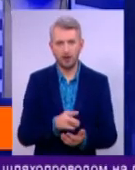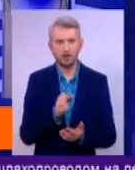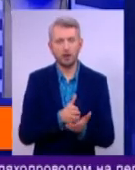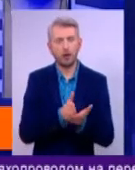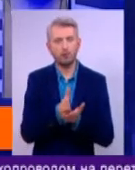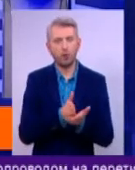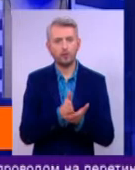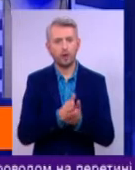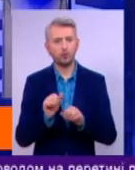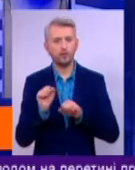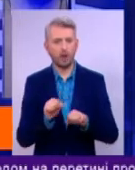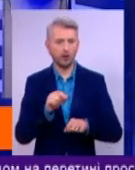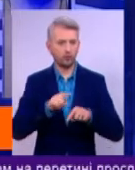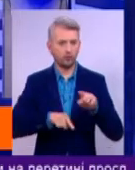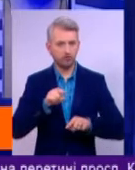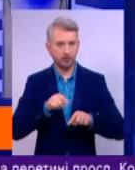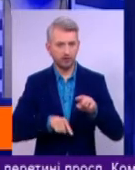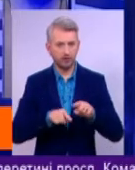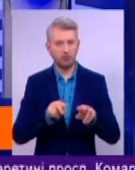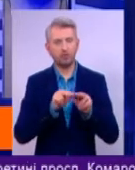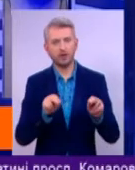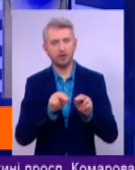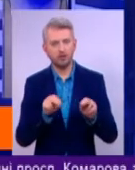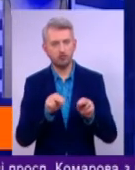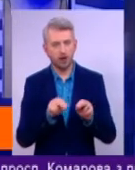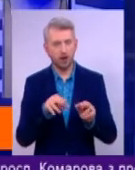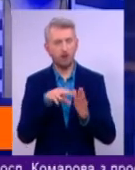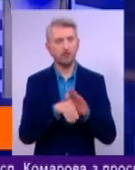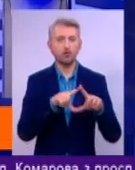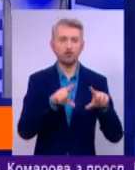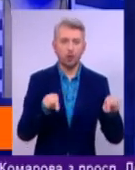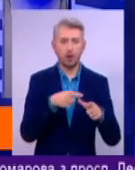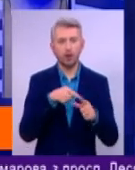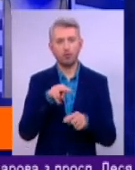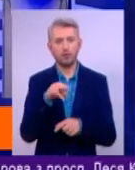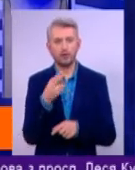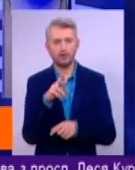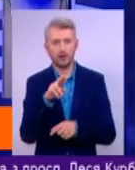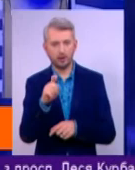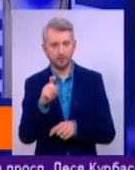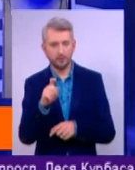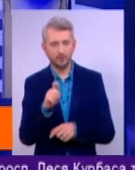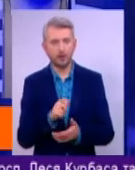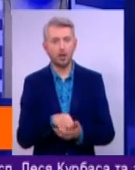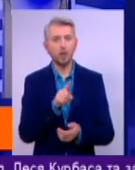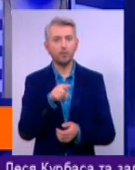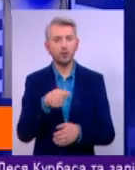посаду захисту вітчизни, викладача в школах або ліцеях. Вони